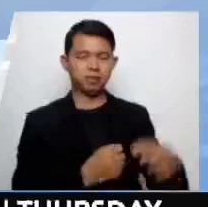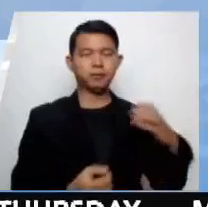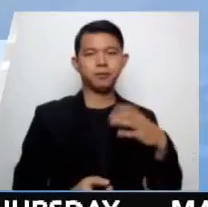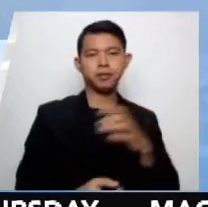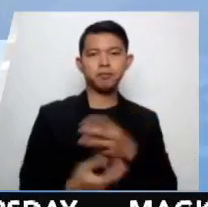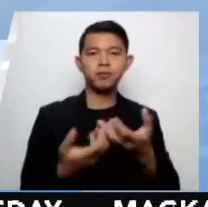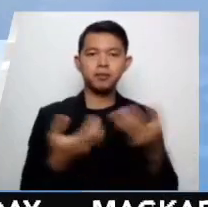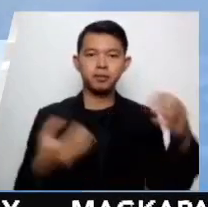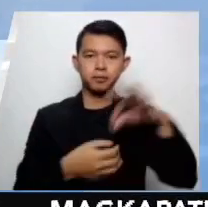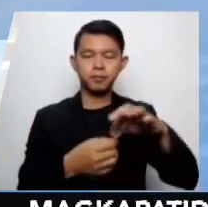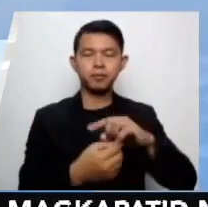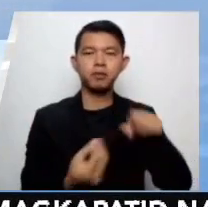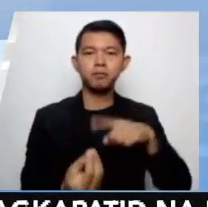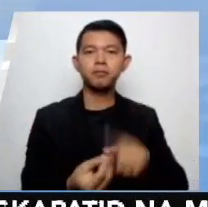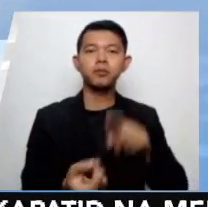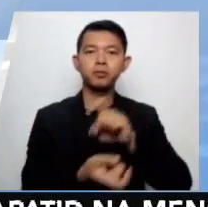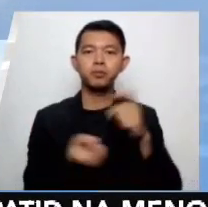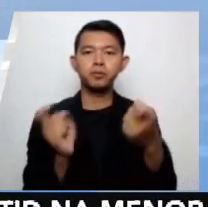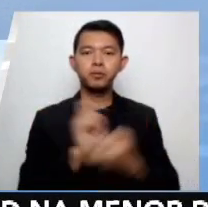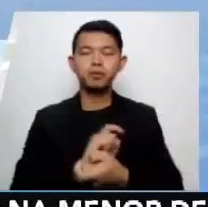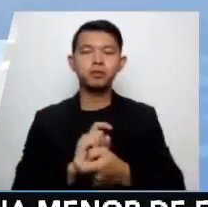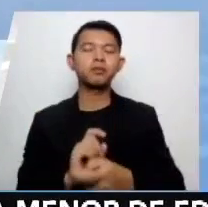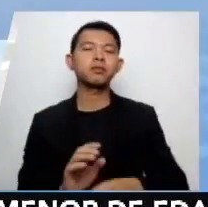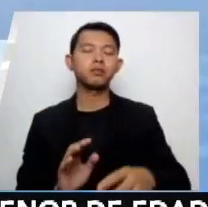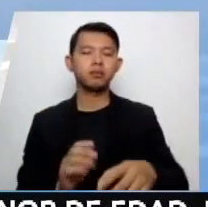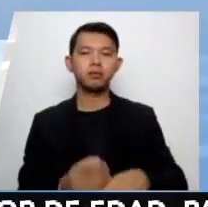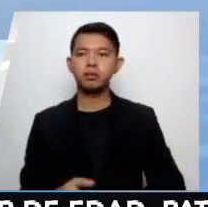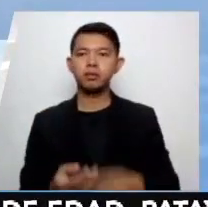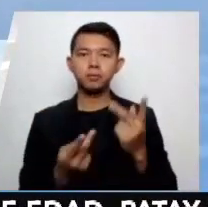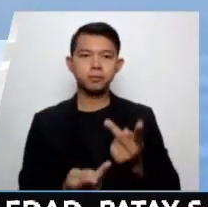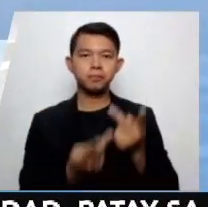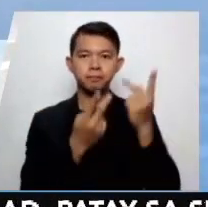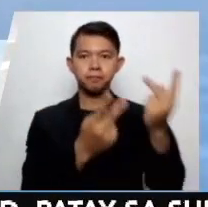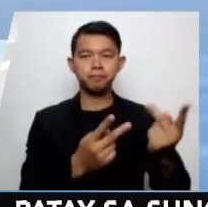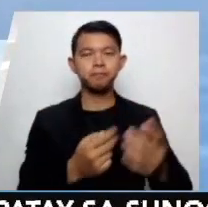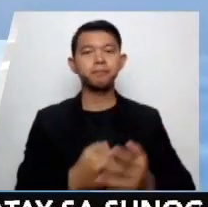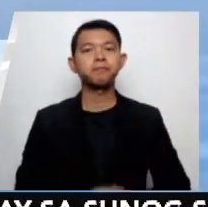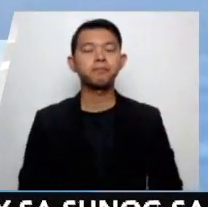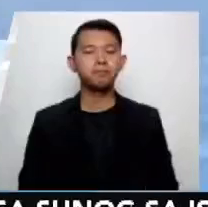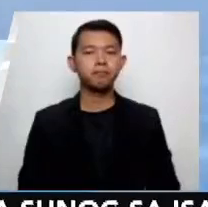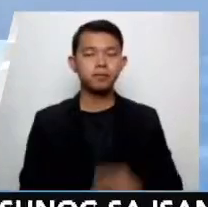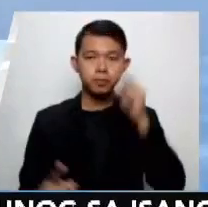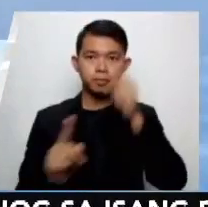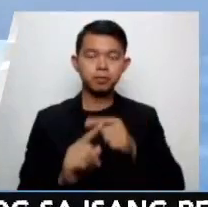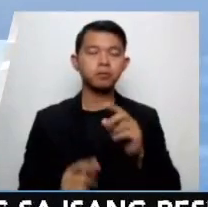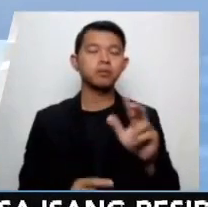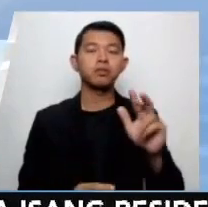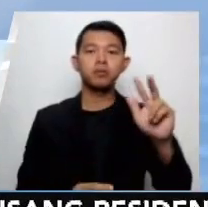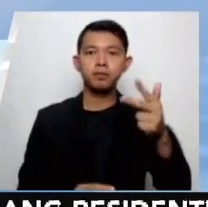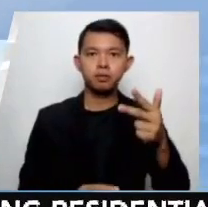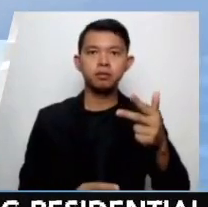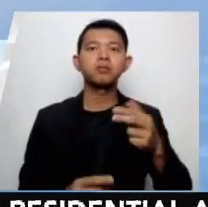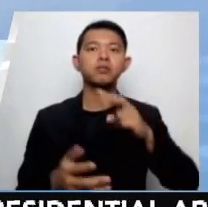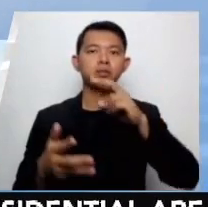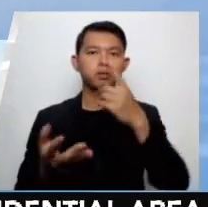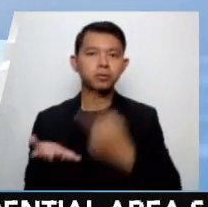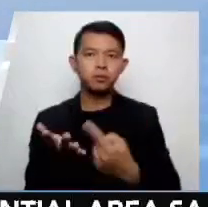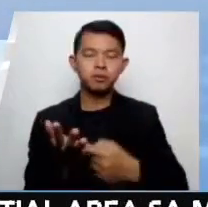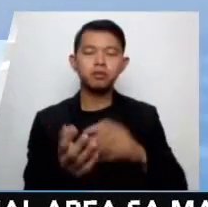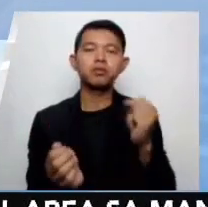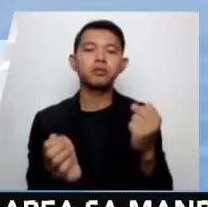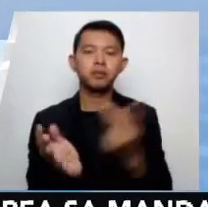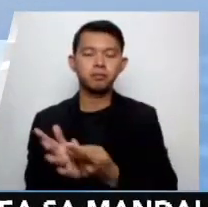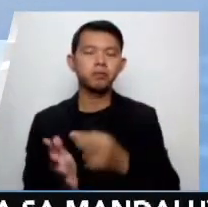babaguhing provisyon. Target po ng Kamara na maaprubahan sa ikatlo at huling pagbasa ang RBH 7 bago